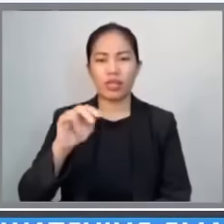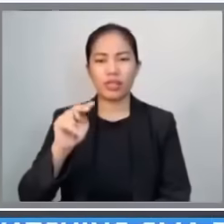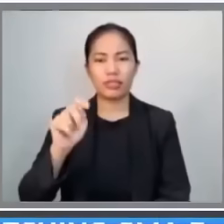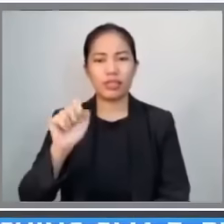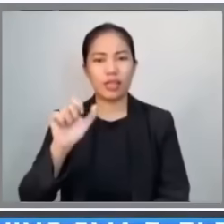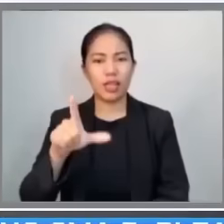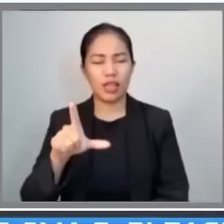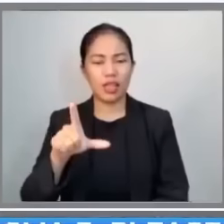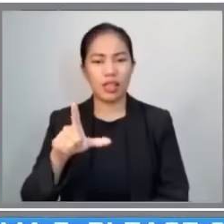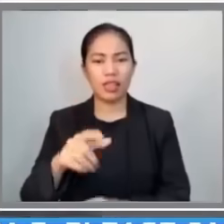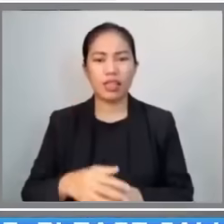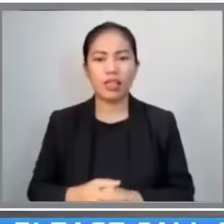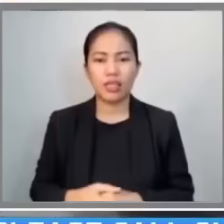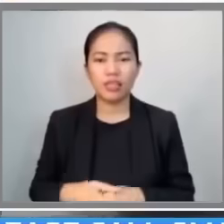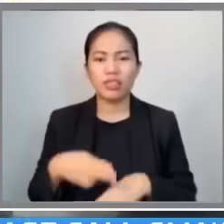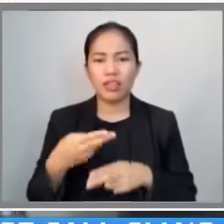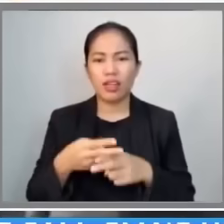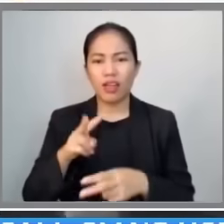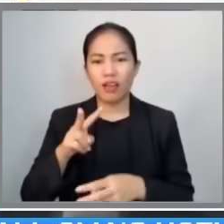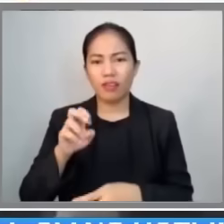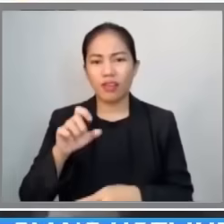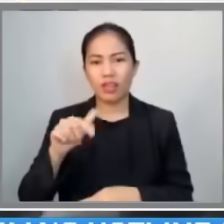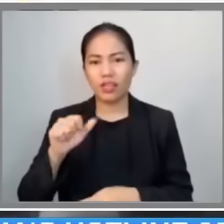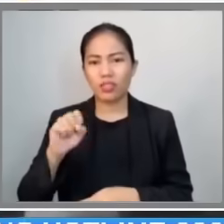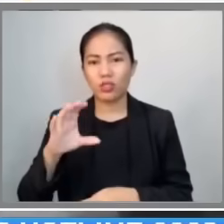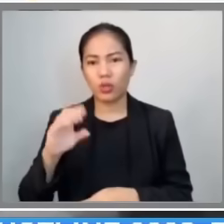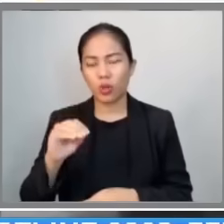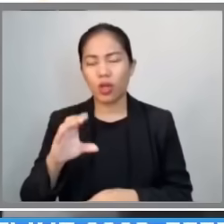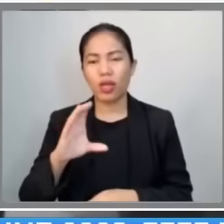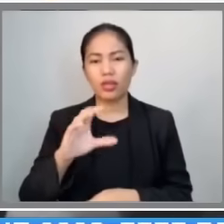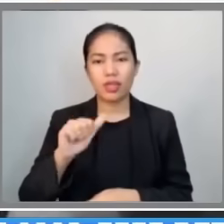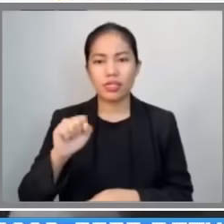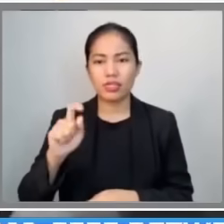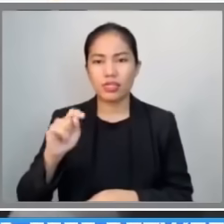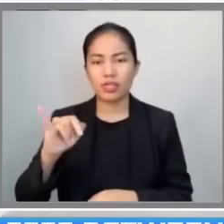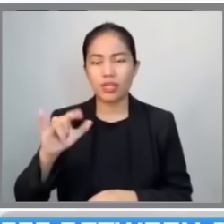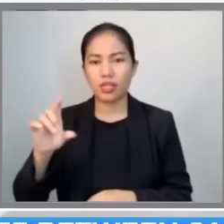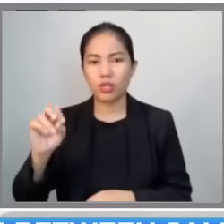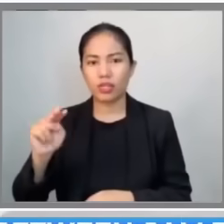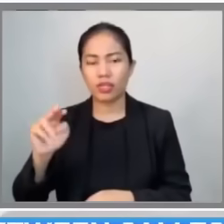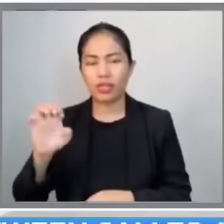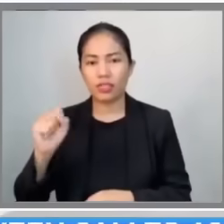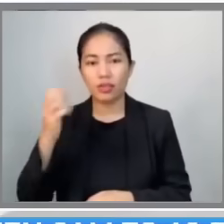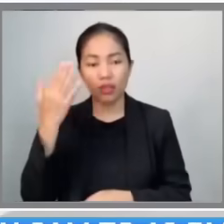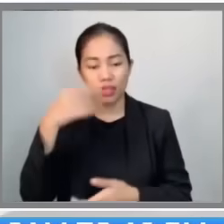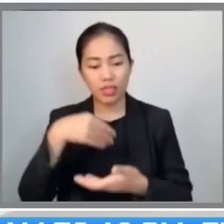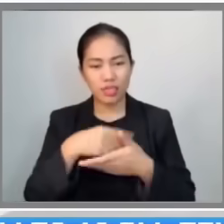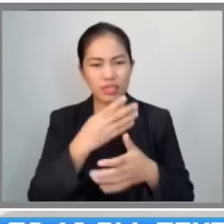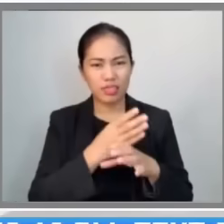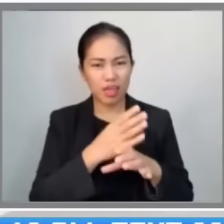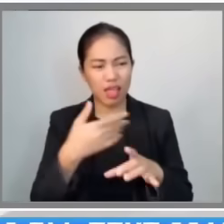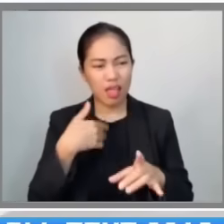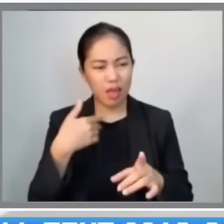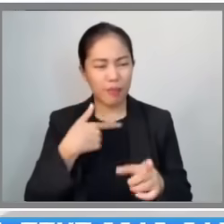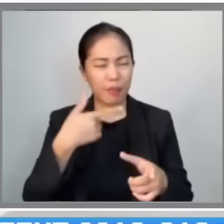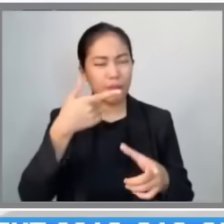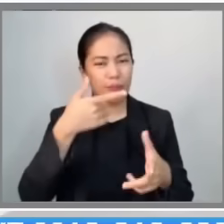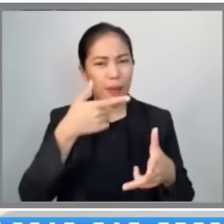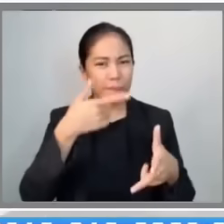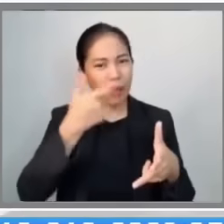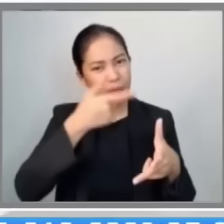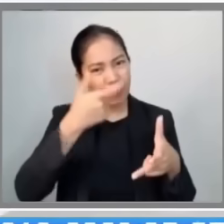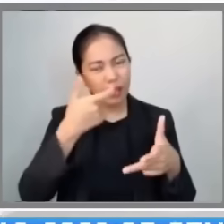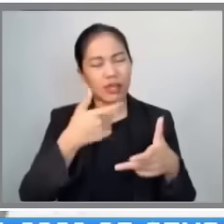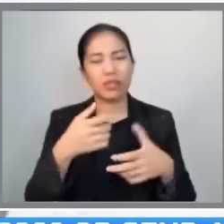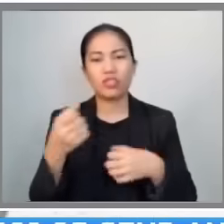Velasco Castillones. Yan ay matapos siyang pagbabarilin sa loob ng sasakyan sa Davao City. Sugatan naman ang kanyang driver at